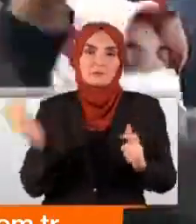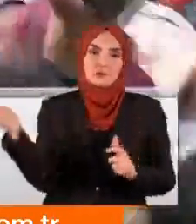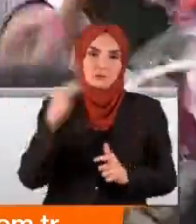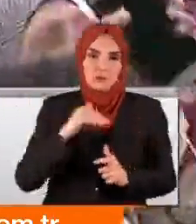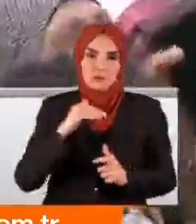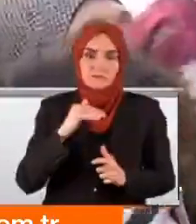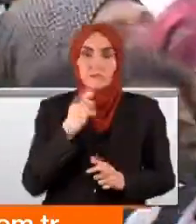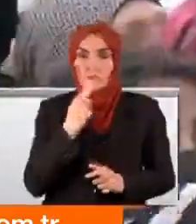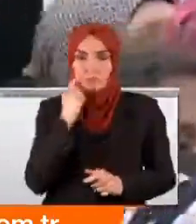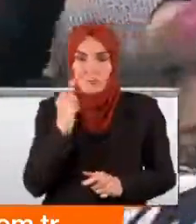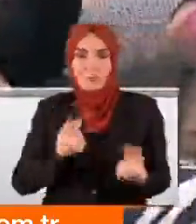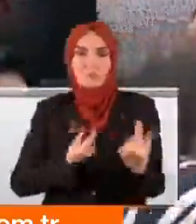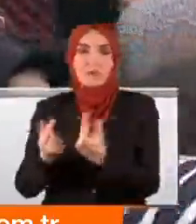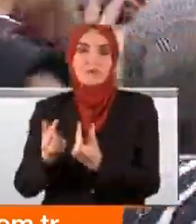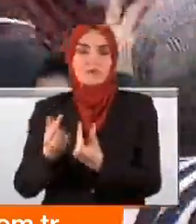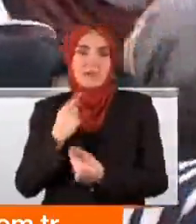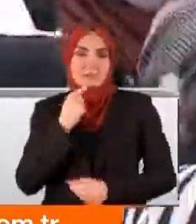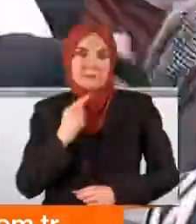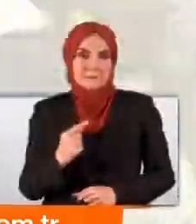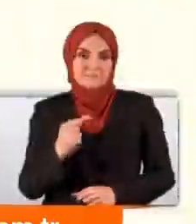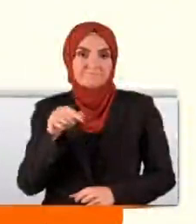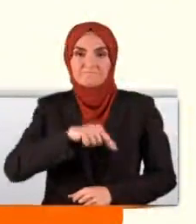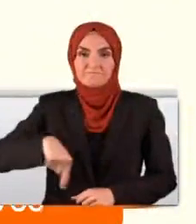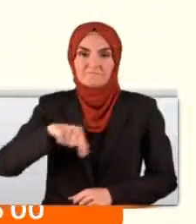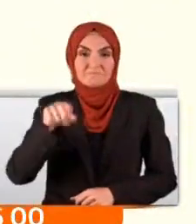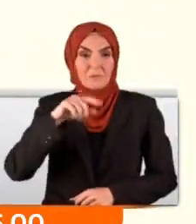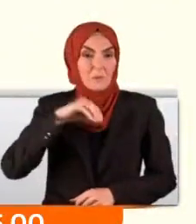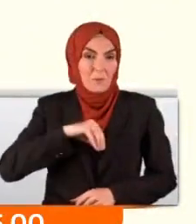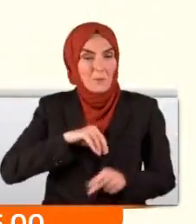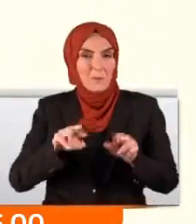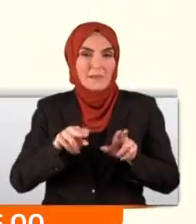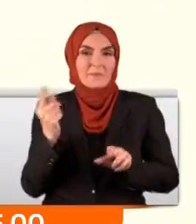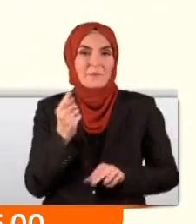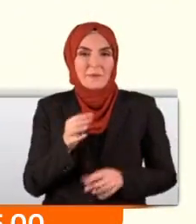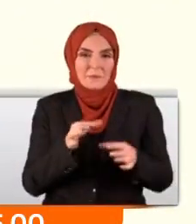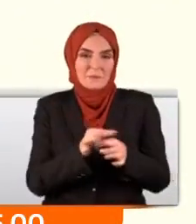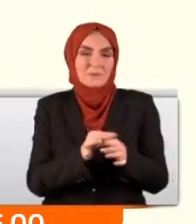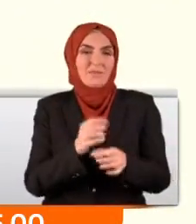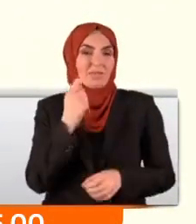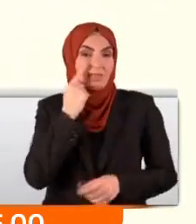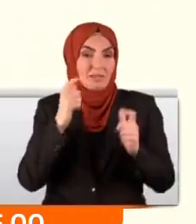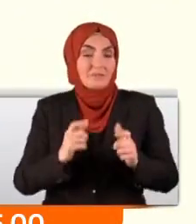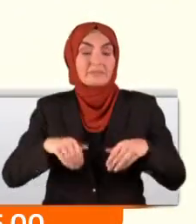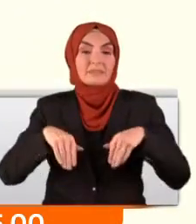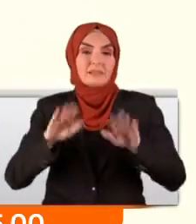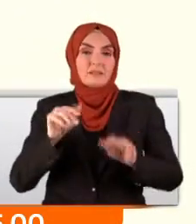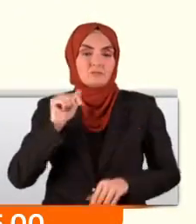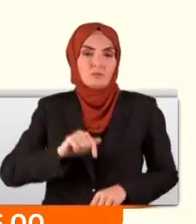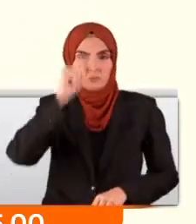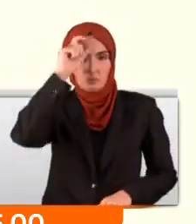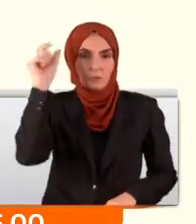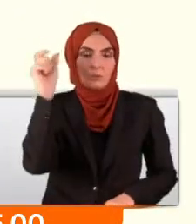uyarıldı. Burası öyle zannettiğiniz gibi bir kabile devleti değil. Burası